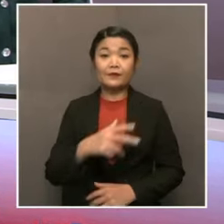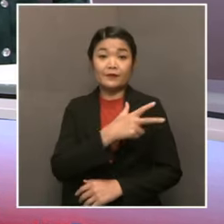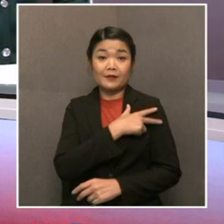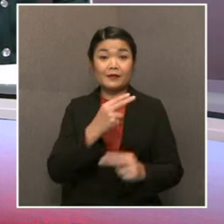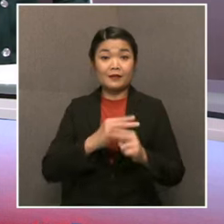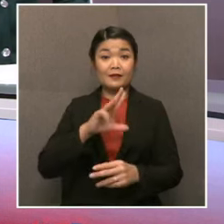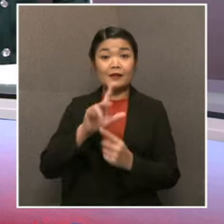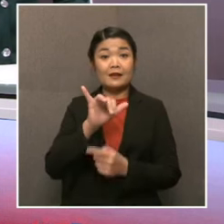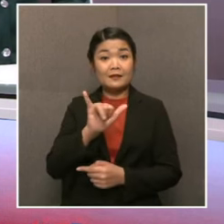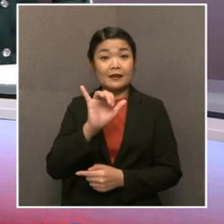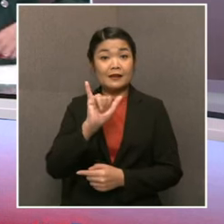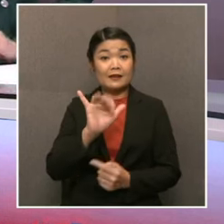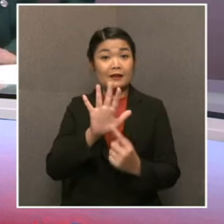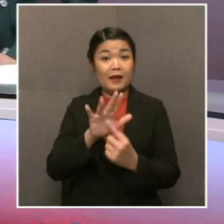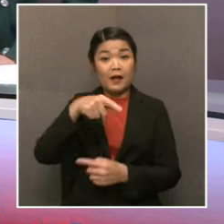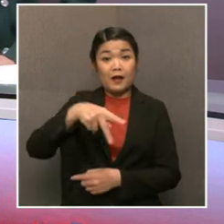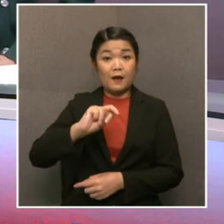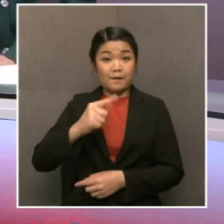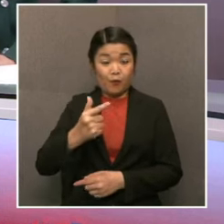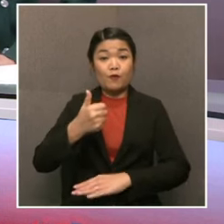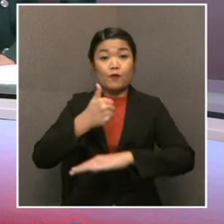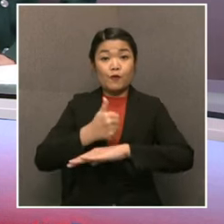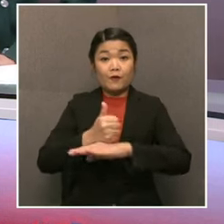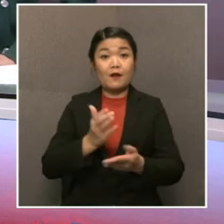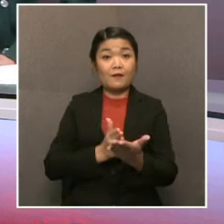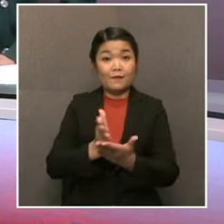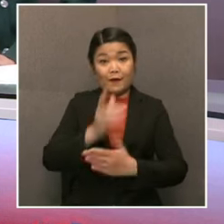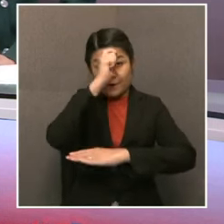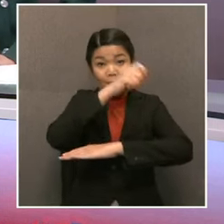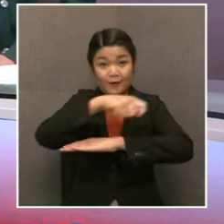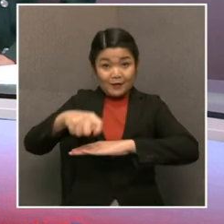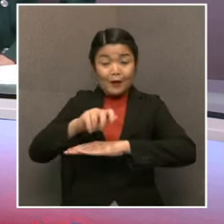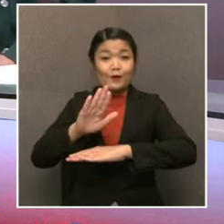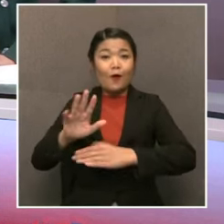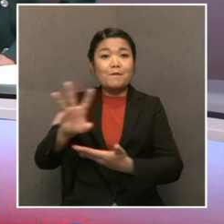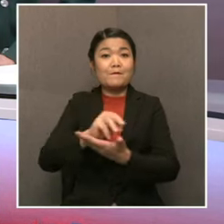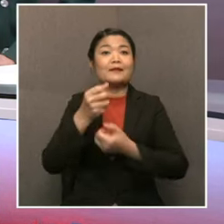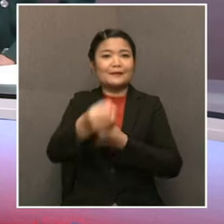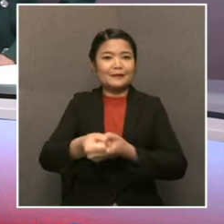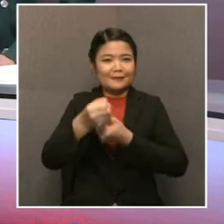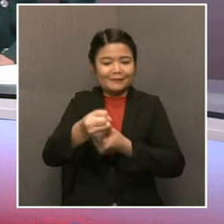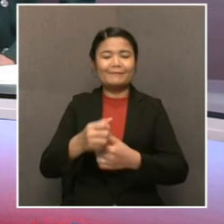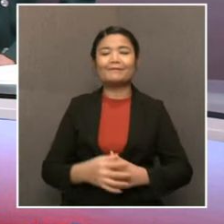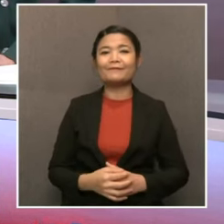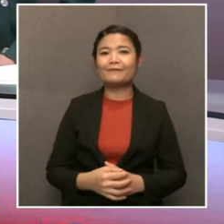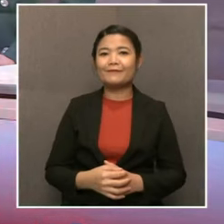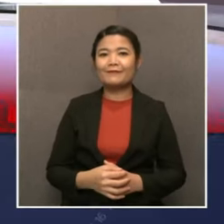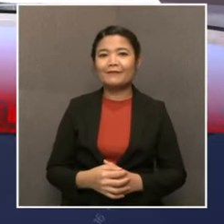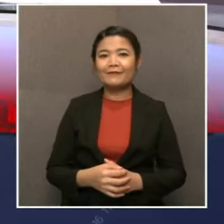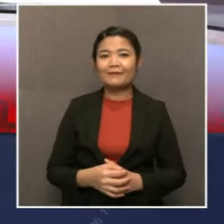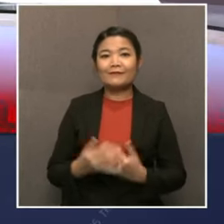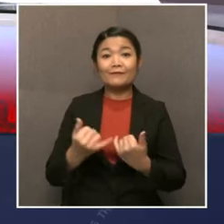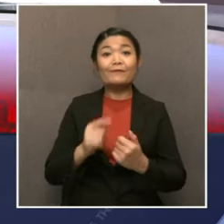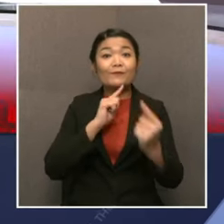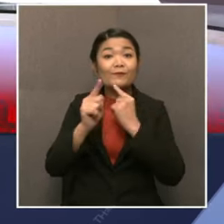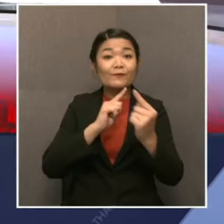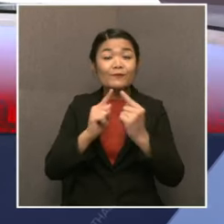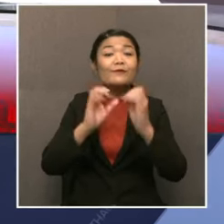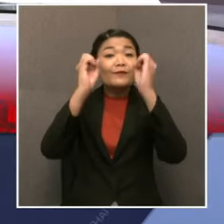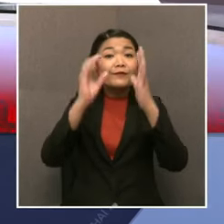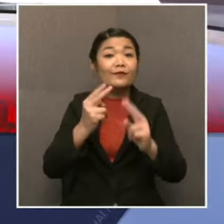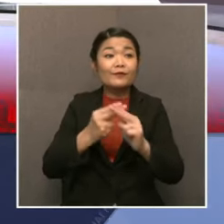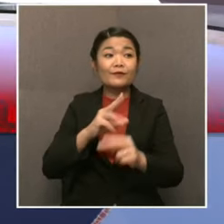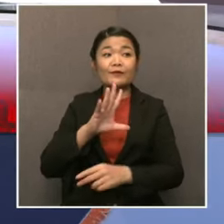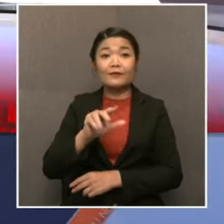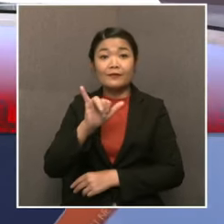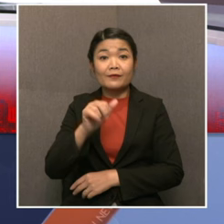ด